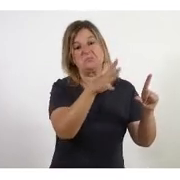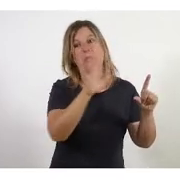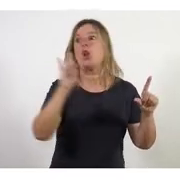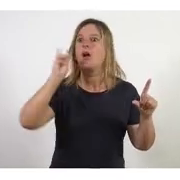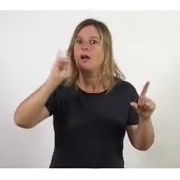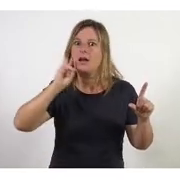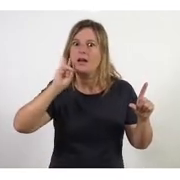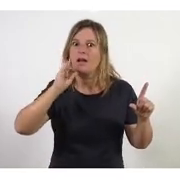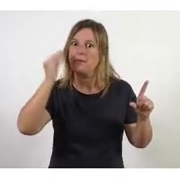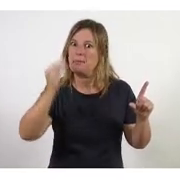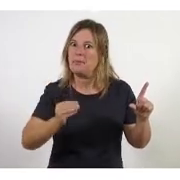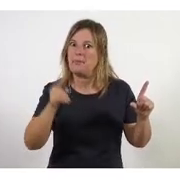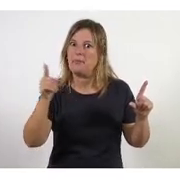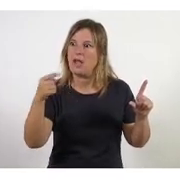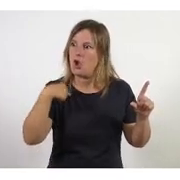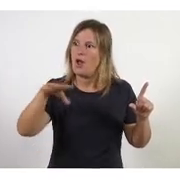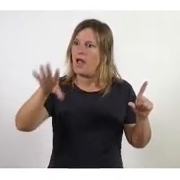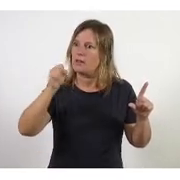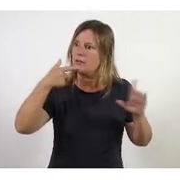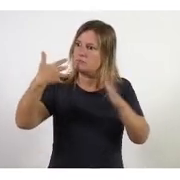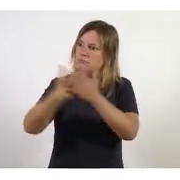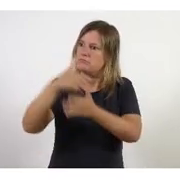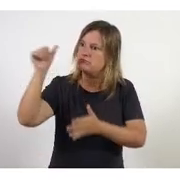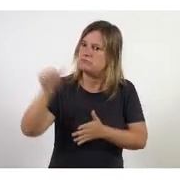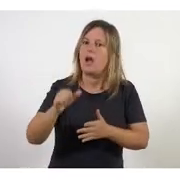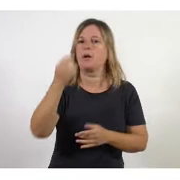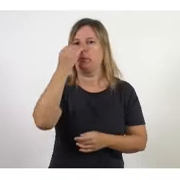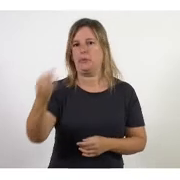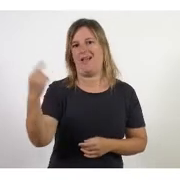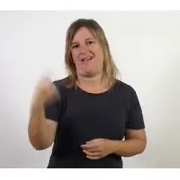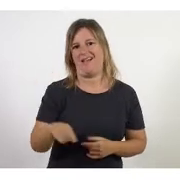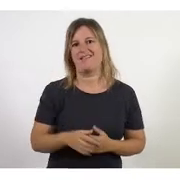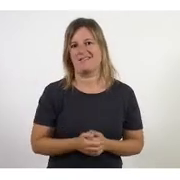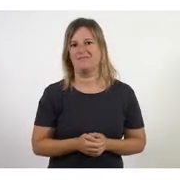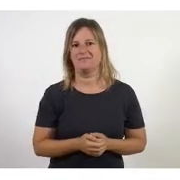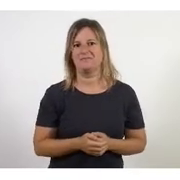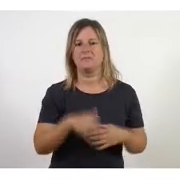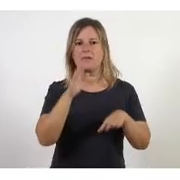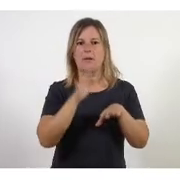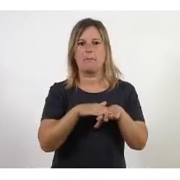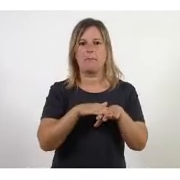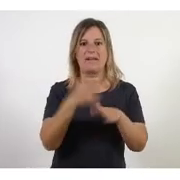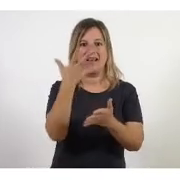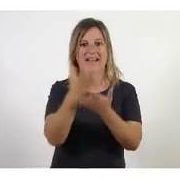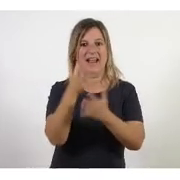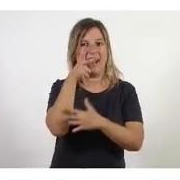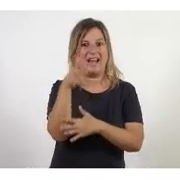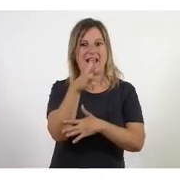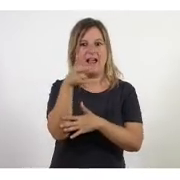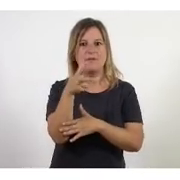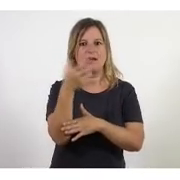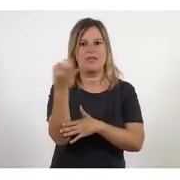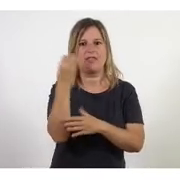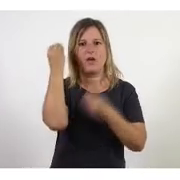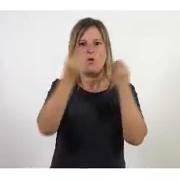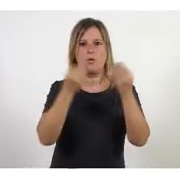passant i puc entendre, no?, o seguir la història, la gent s'enganxa. A l'hora de gravar, potser el que us haureu de plantejar si